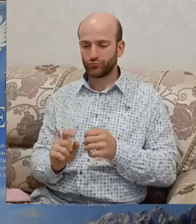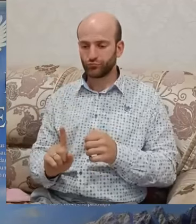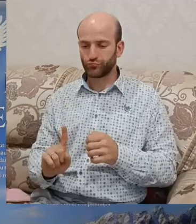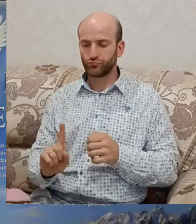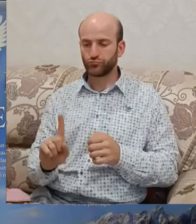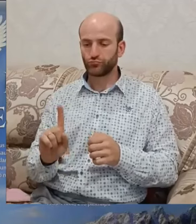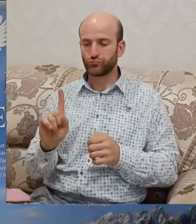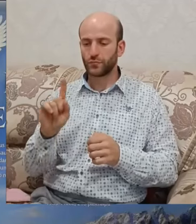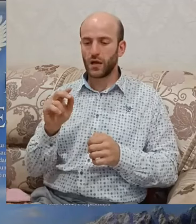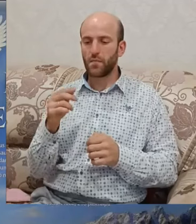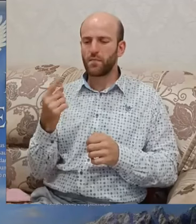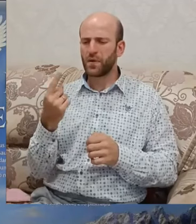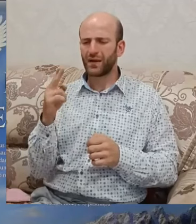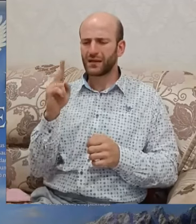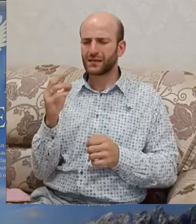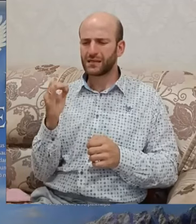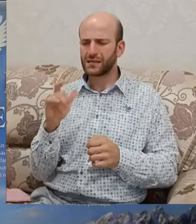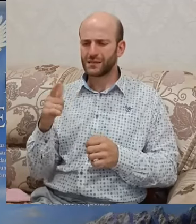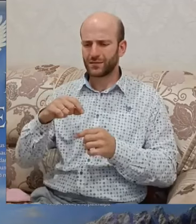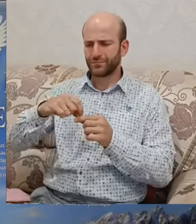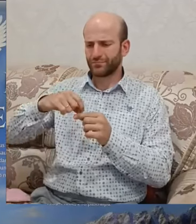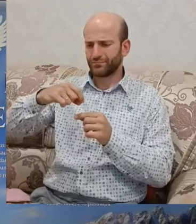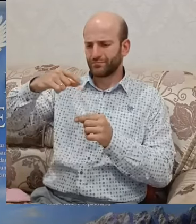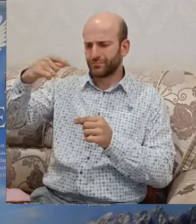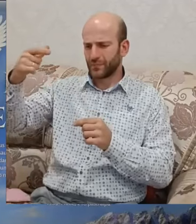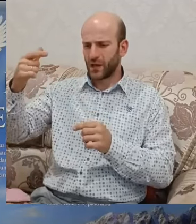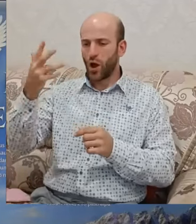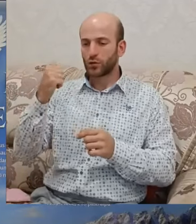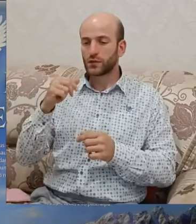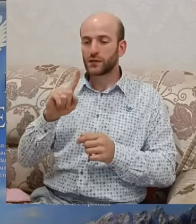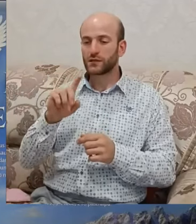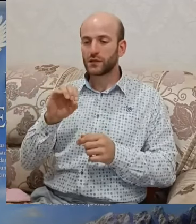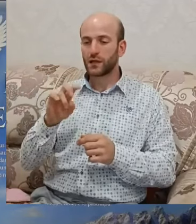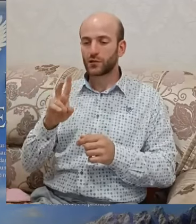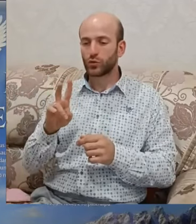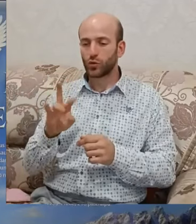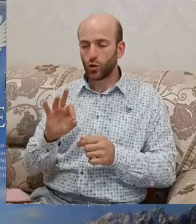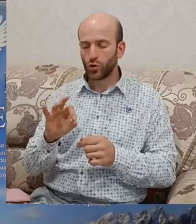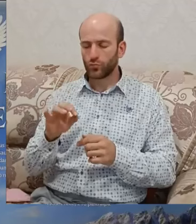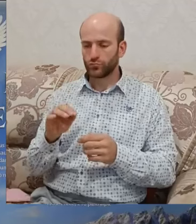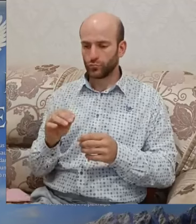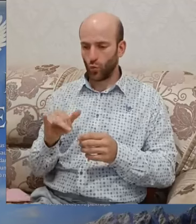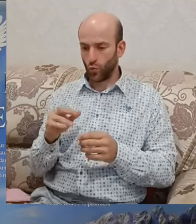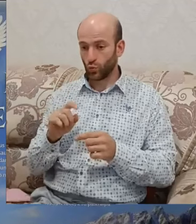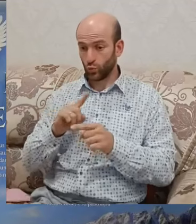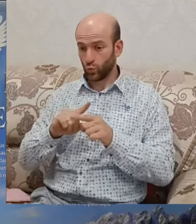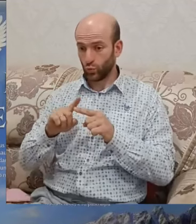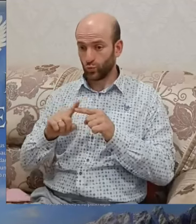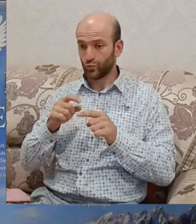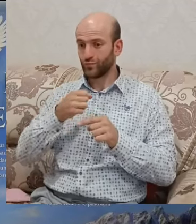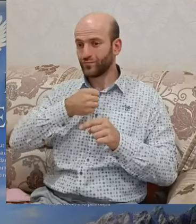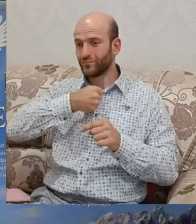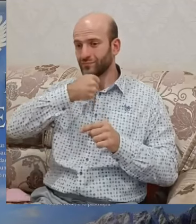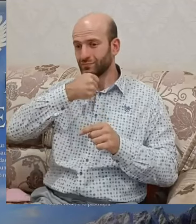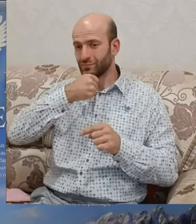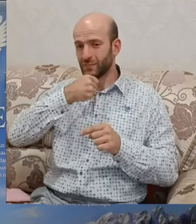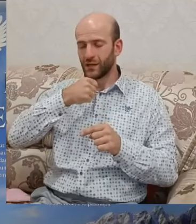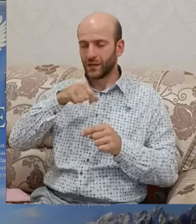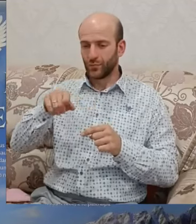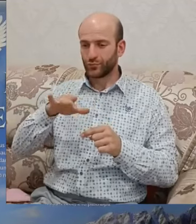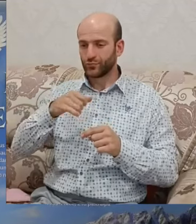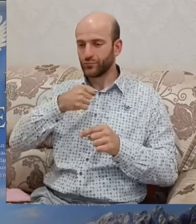кисть. Kai grūdas pasiekia varpą, kada zirno dostigaje tai tada jis turi pasiekti tobulumą. Tada оно должно